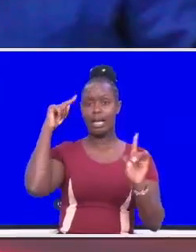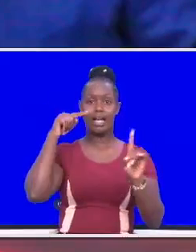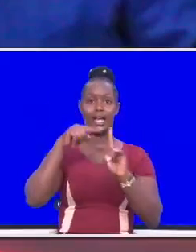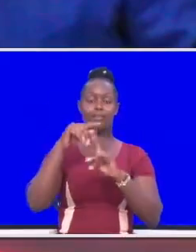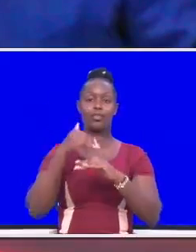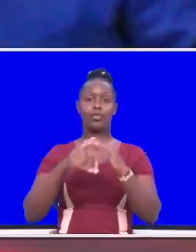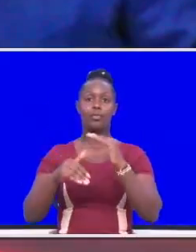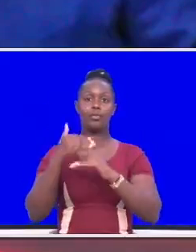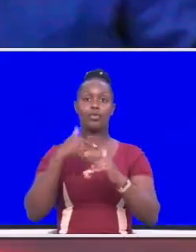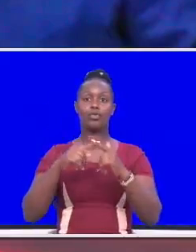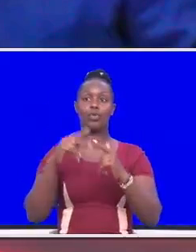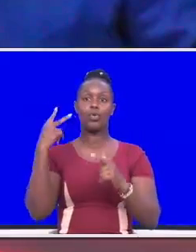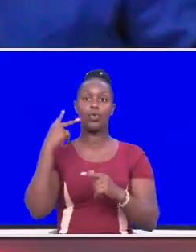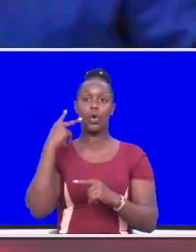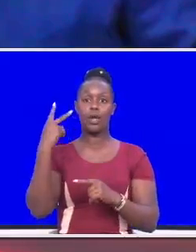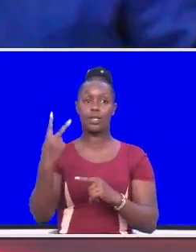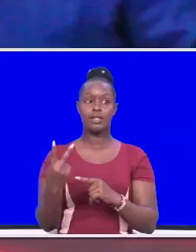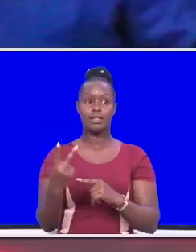nyumba